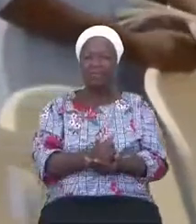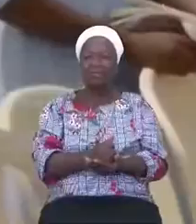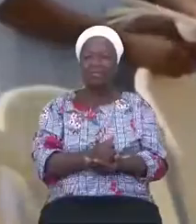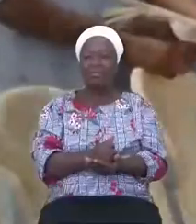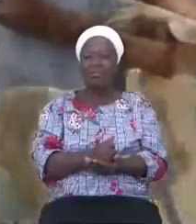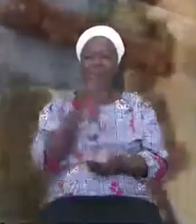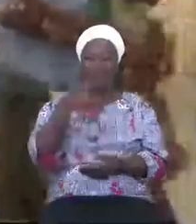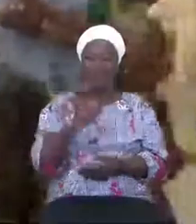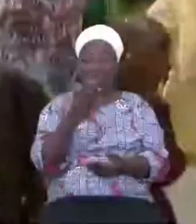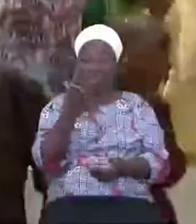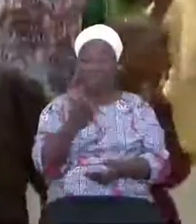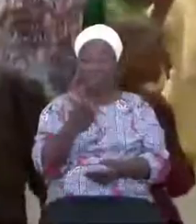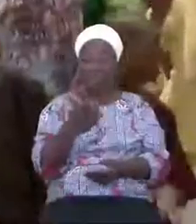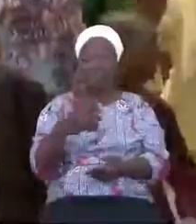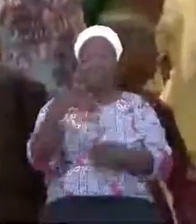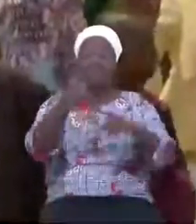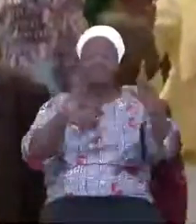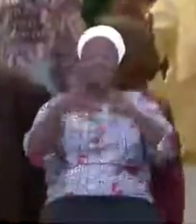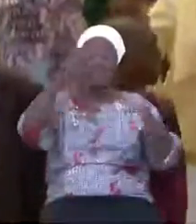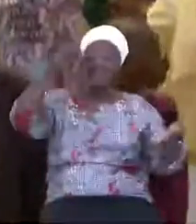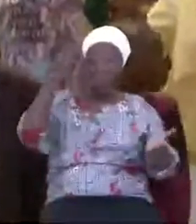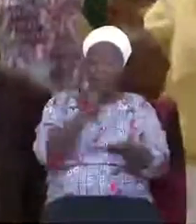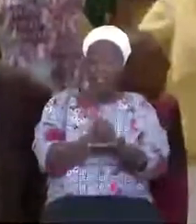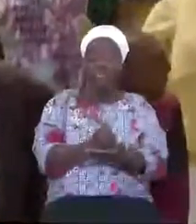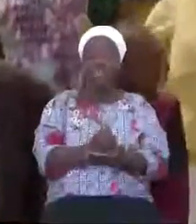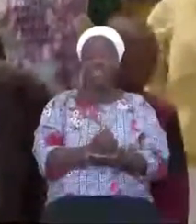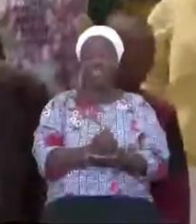Est-ce que tu es toujours là? Amen!